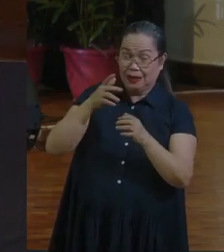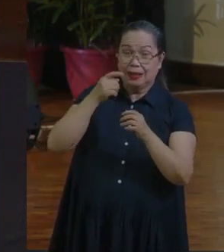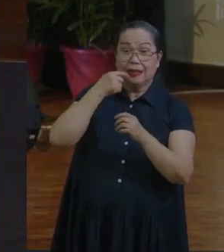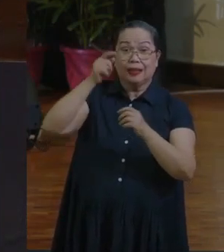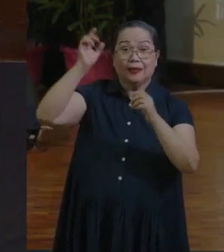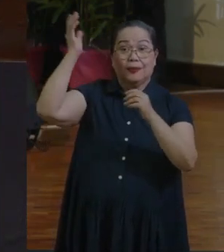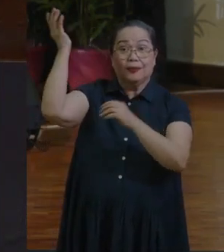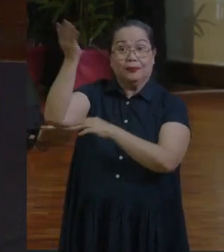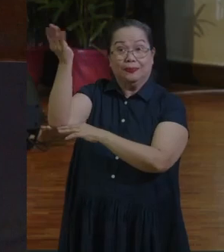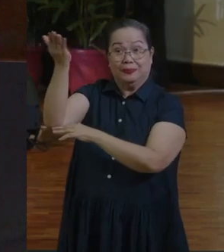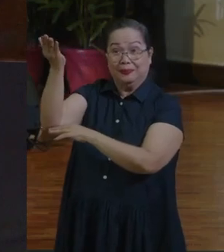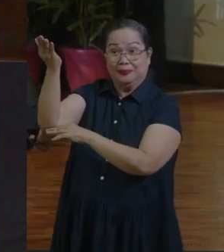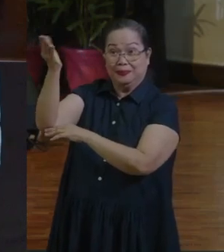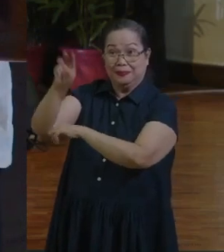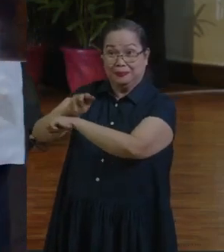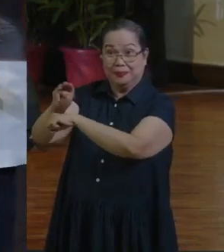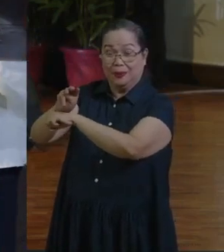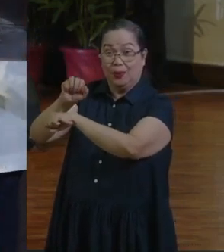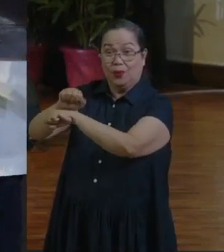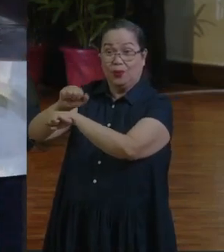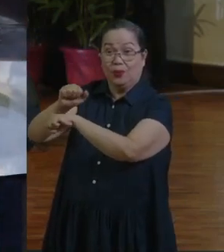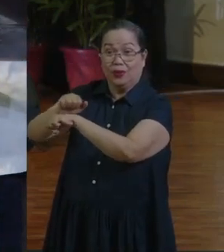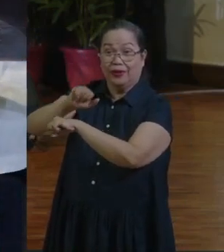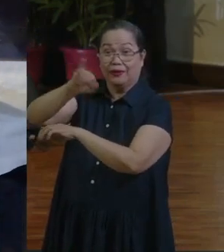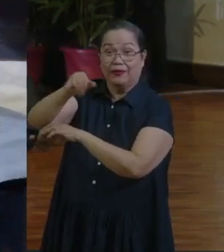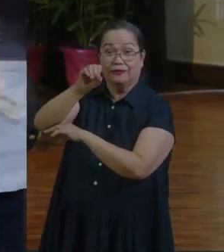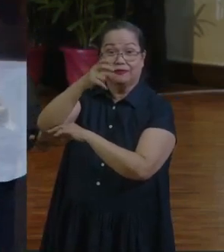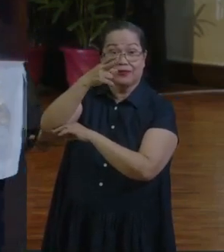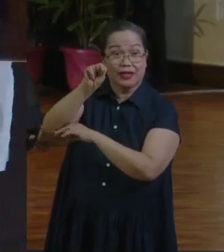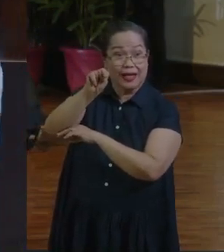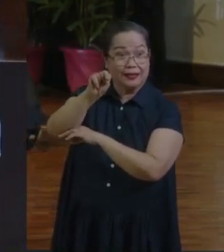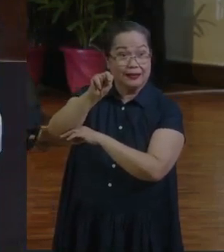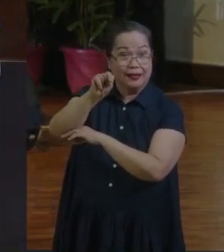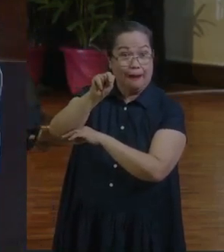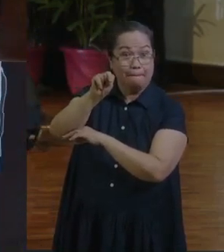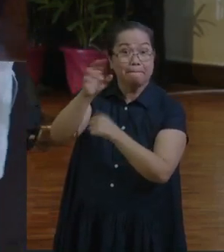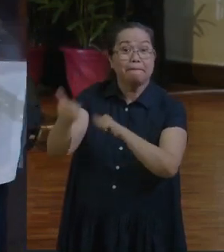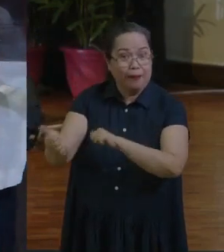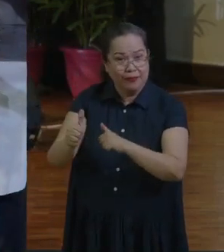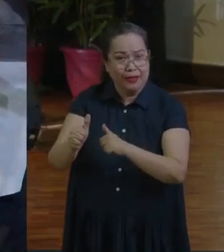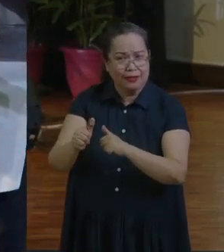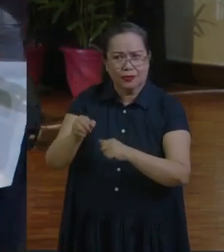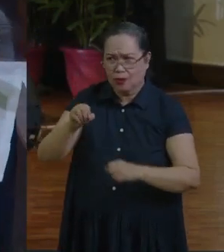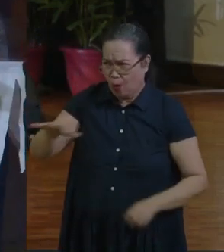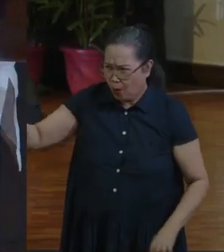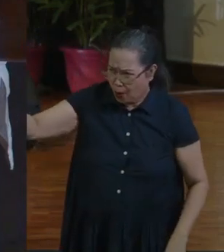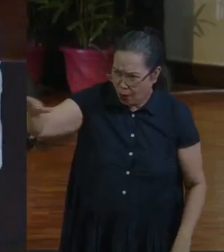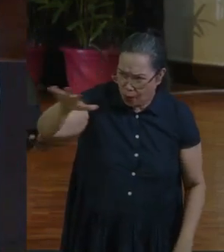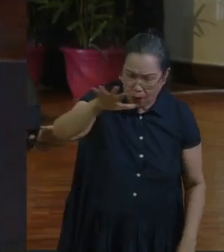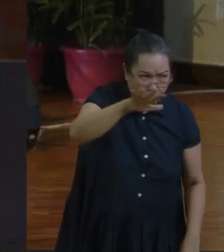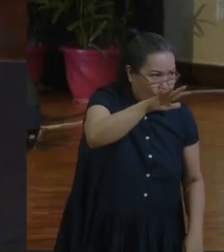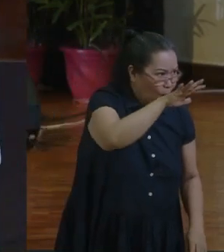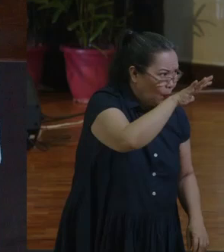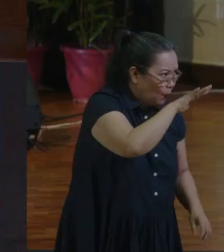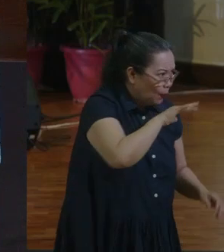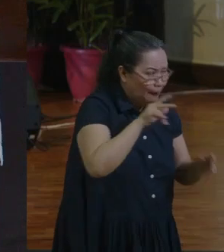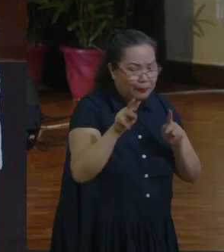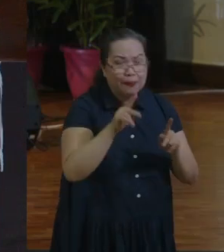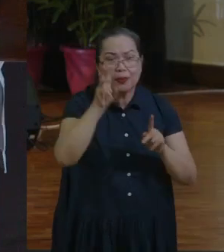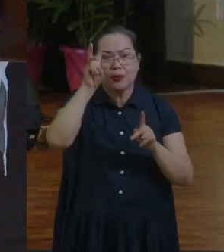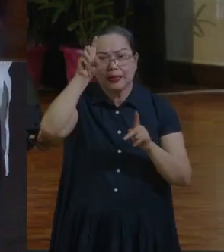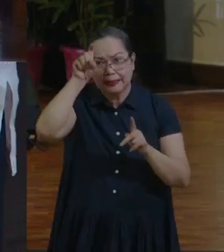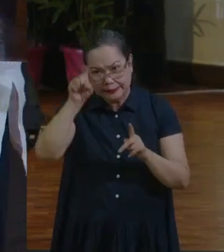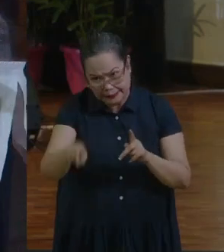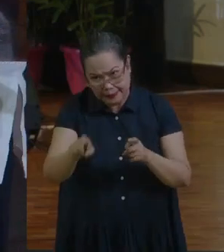ng kanyang ministeryo, ang kanyang ministeryo ay ang panawagan na magrepent ang lahat ng tao dahil darating ang Mesiyas